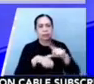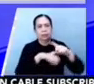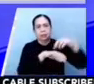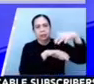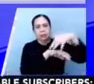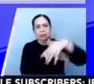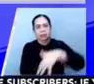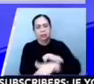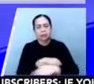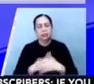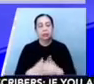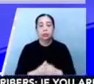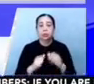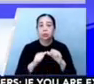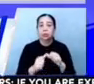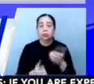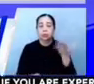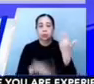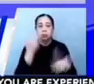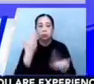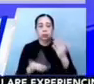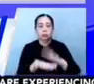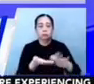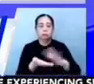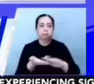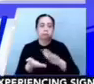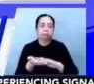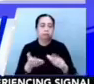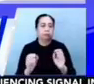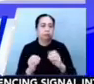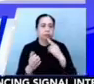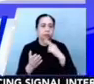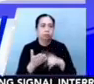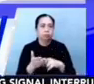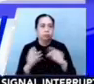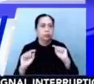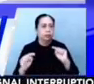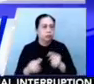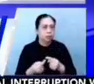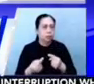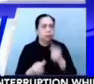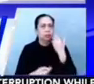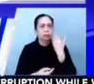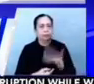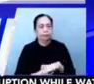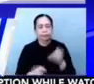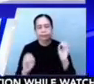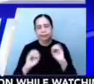Nagpapatuloy ang clearing operations. Wala namang naitalang nasaktan o nasawi sa pagguho ng lupa.